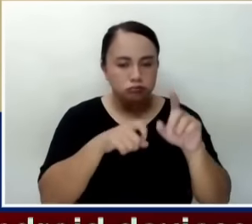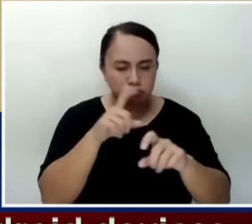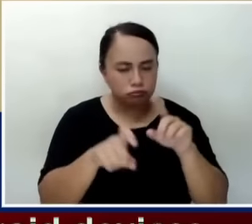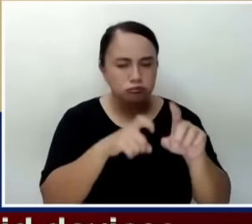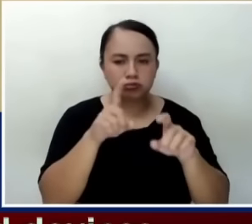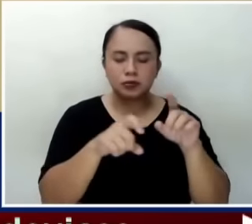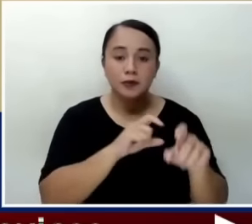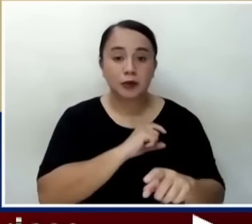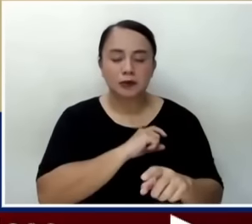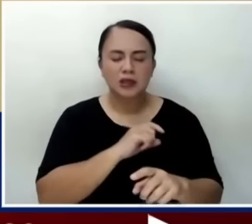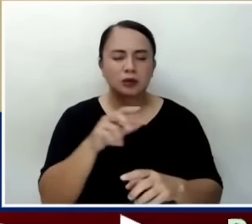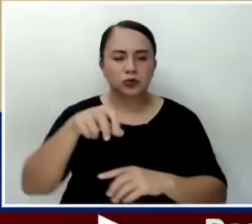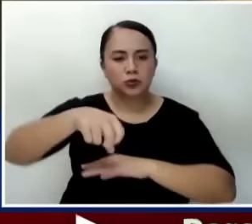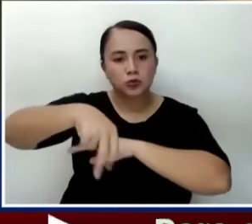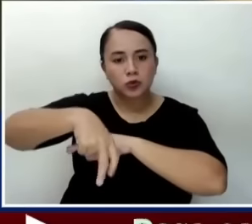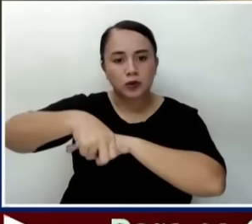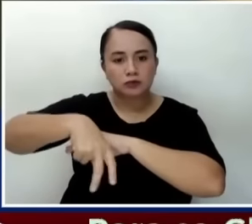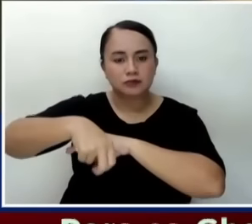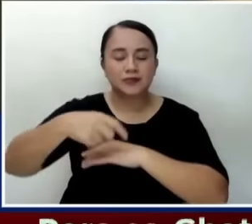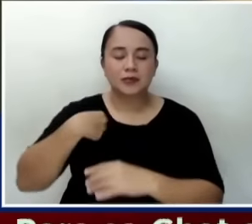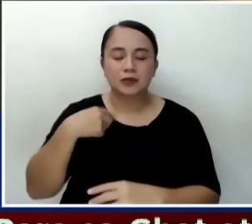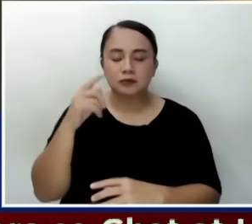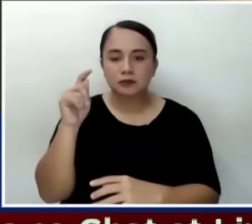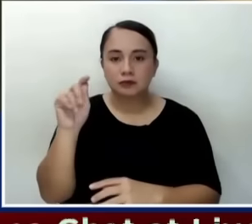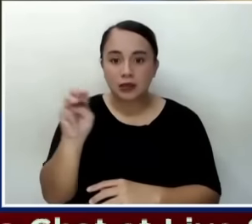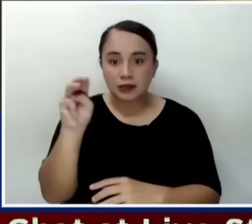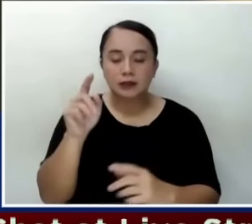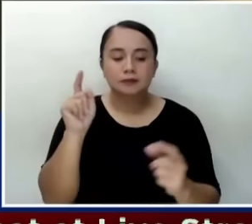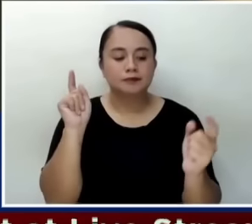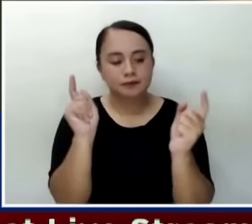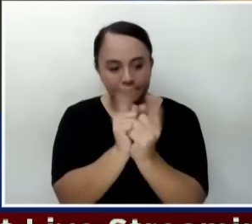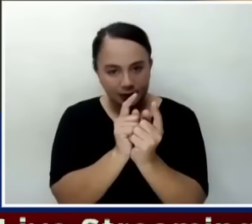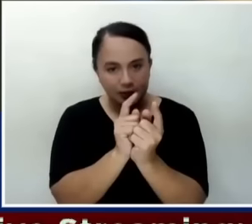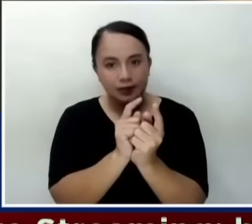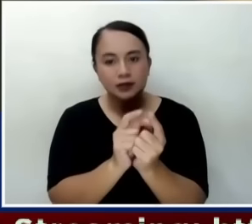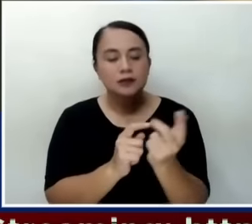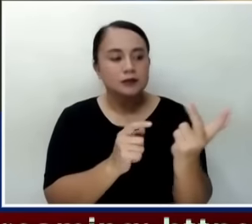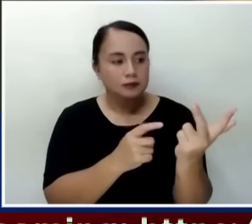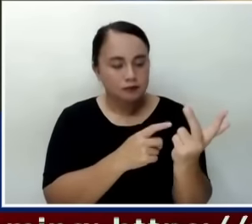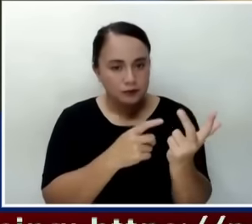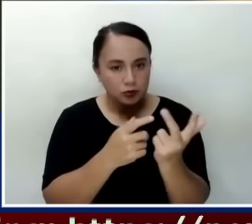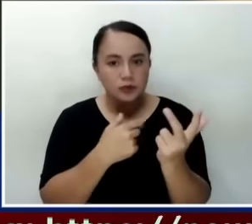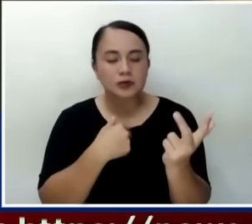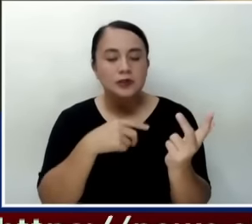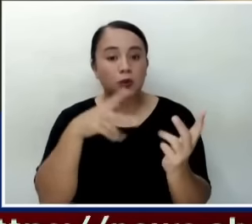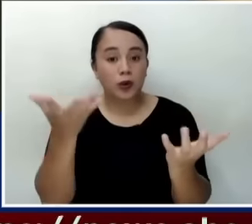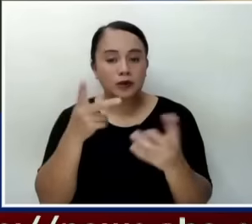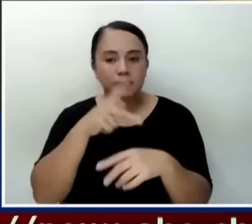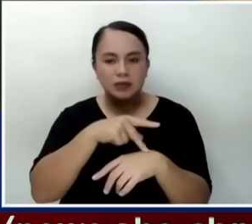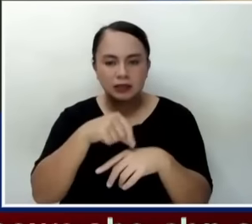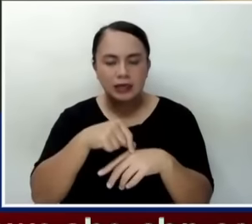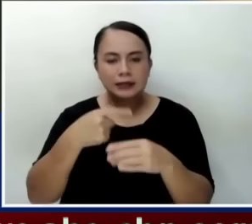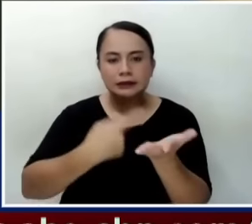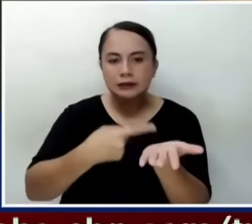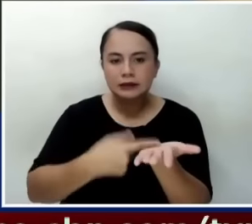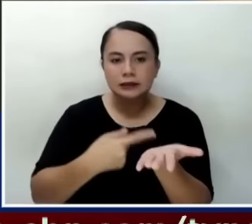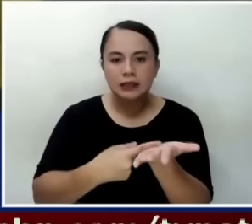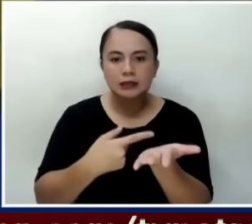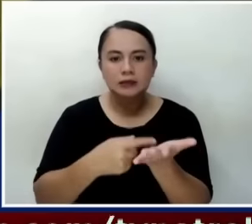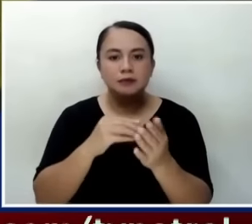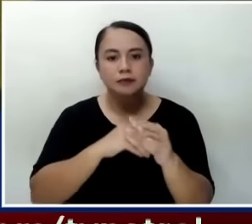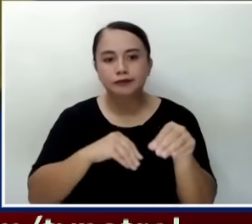12 na madaling araw noong Martes, nakipagkita umano ang biktima sa mga suspect sa Parañaque para pag-usapan ang pagpapapalit ng